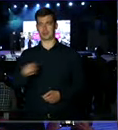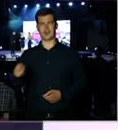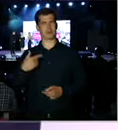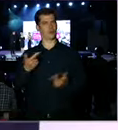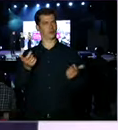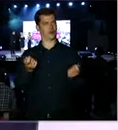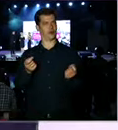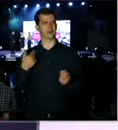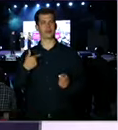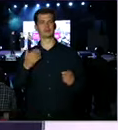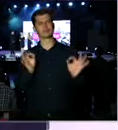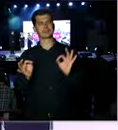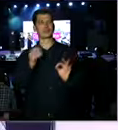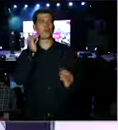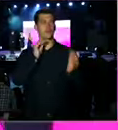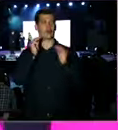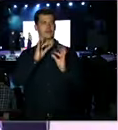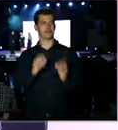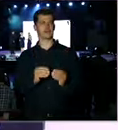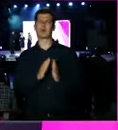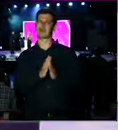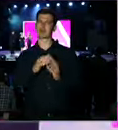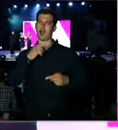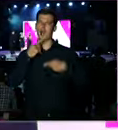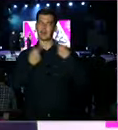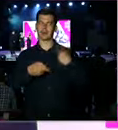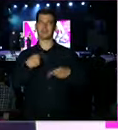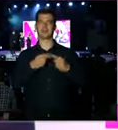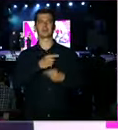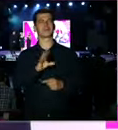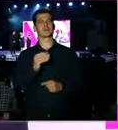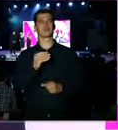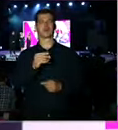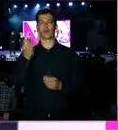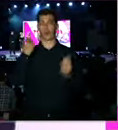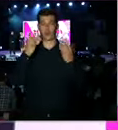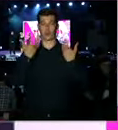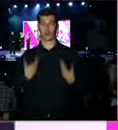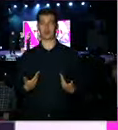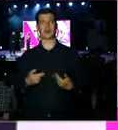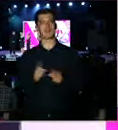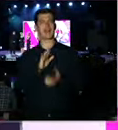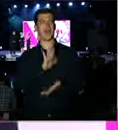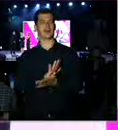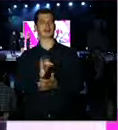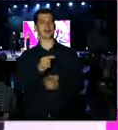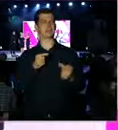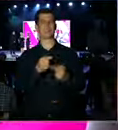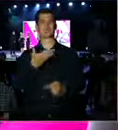czasu w Pani klinice. Proszę nam zdradzić, jakie cechy oprócz urody powinna mieć każda